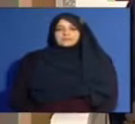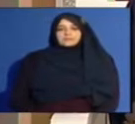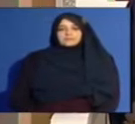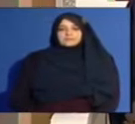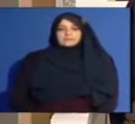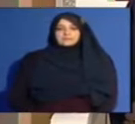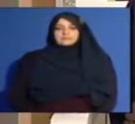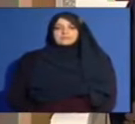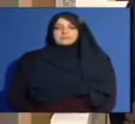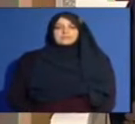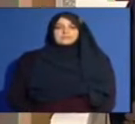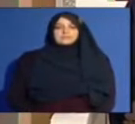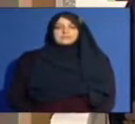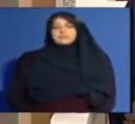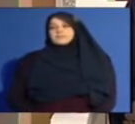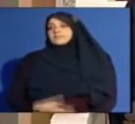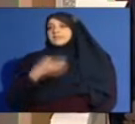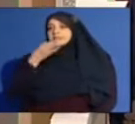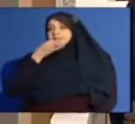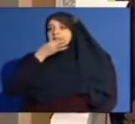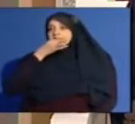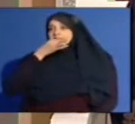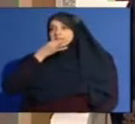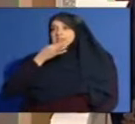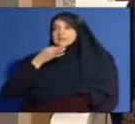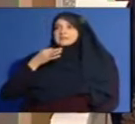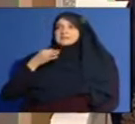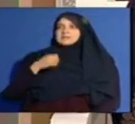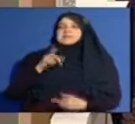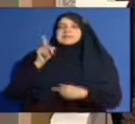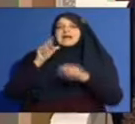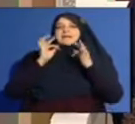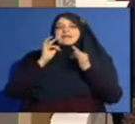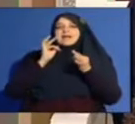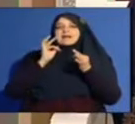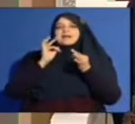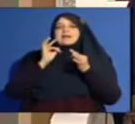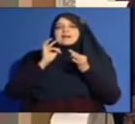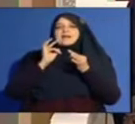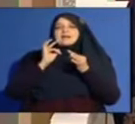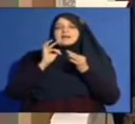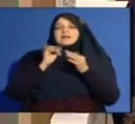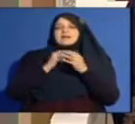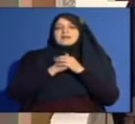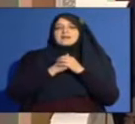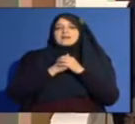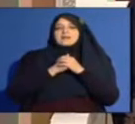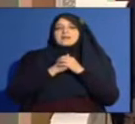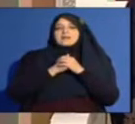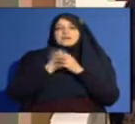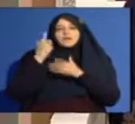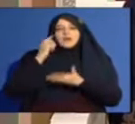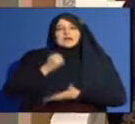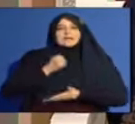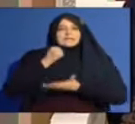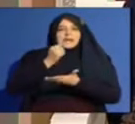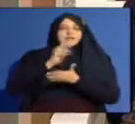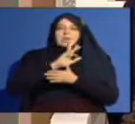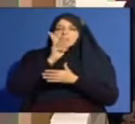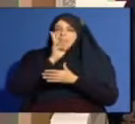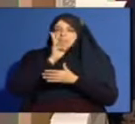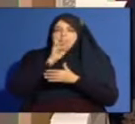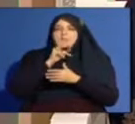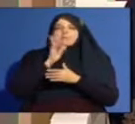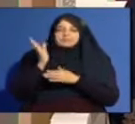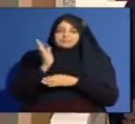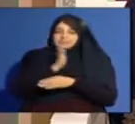العاصمة بالنسبة لهذا السؤال وهذه القضية التي تتعلق بالنسبة للمواريث ونستمر دائما مع